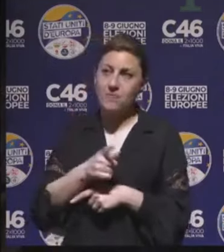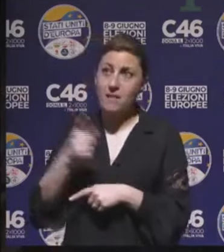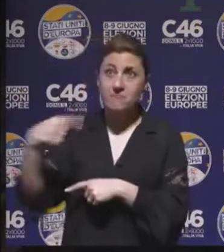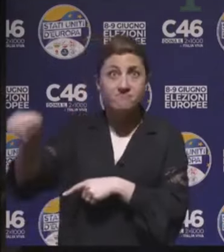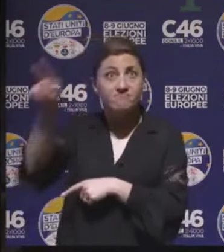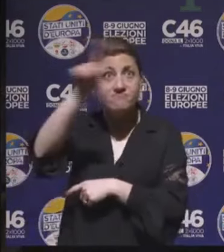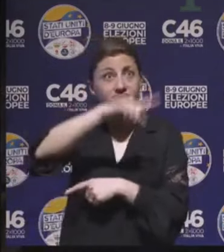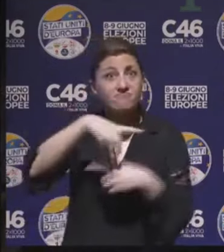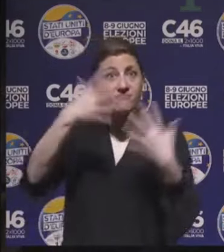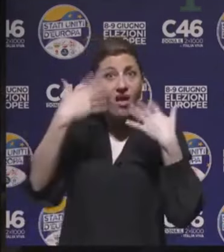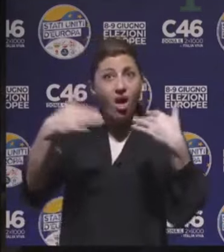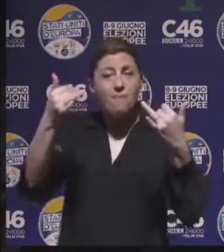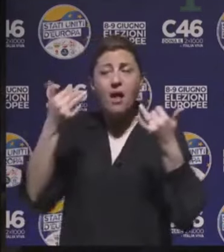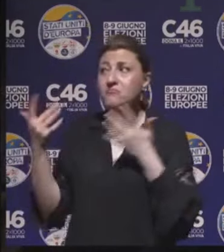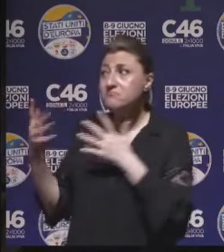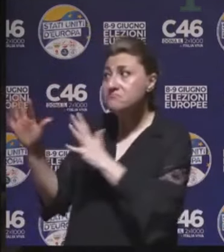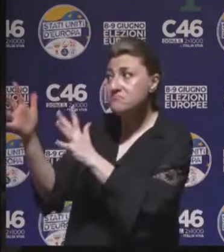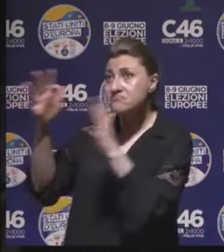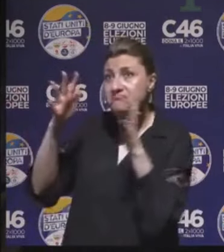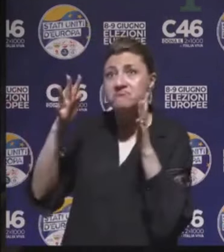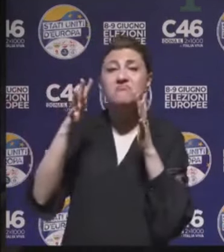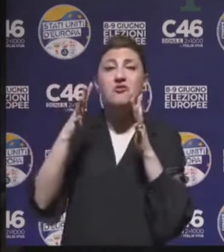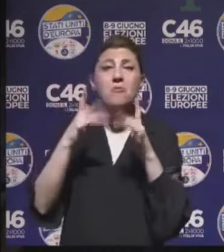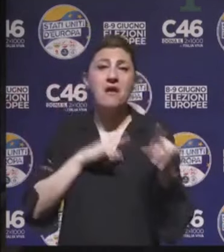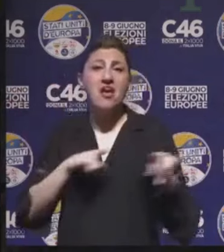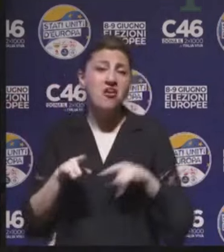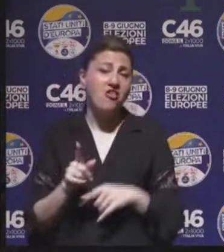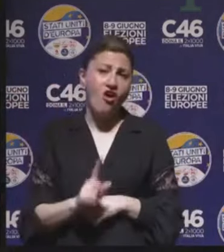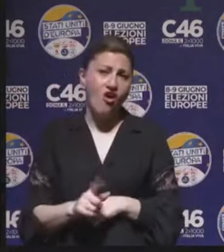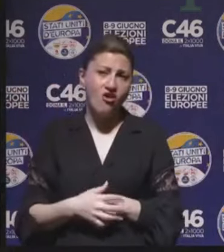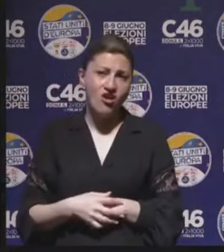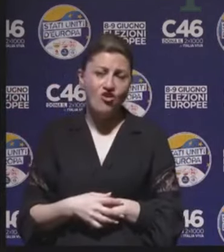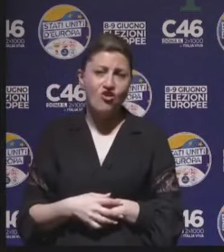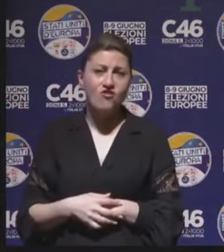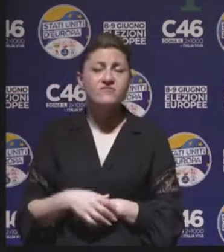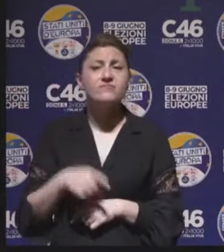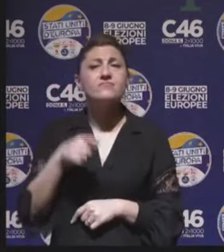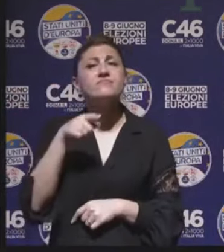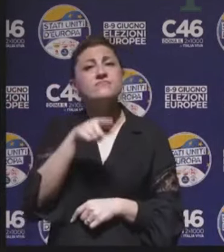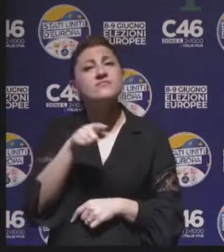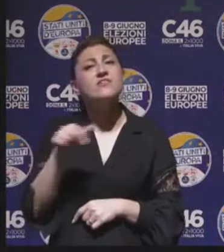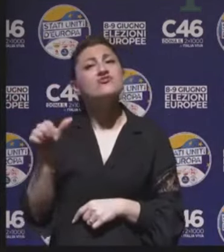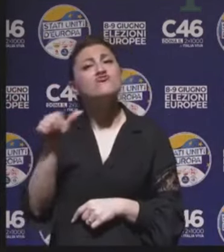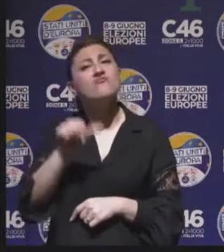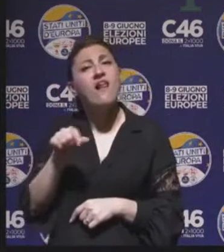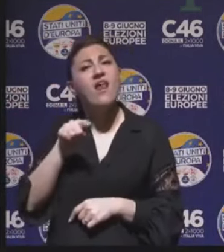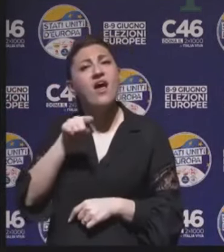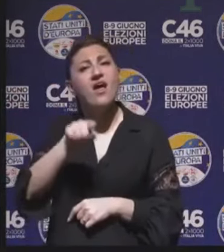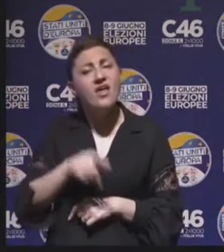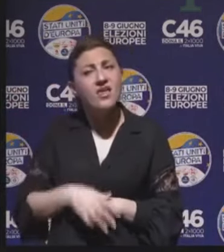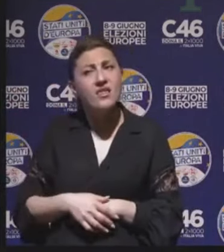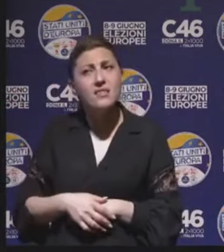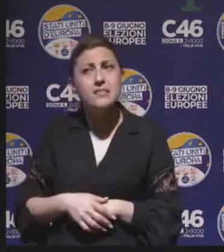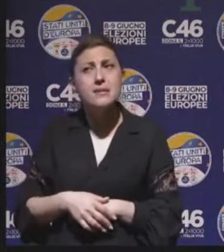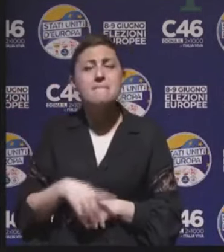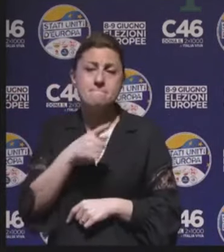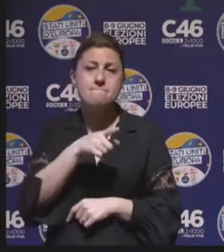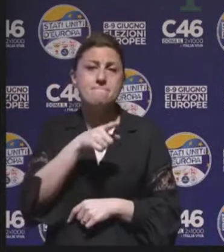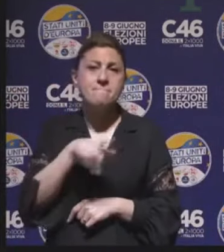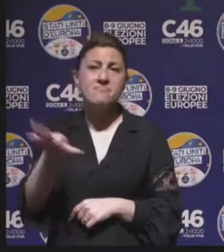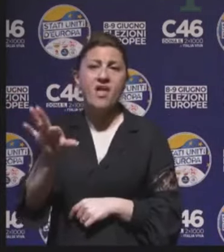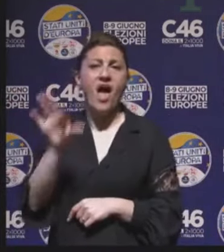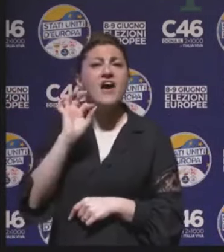non è un applauso ironico ell schlein ha scelto di far firmare